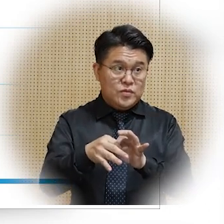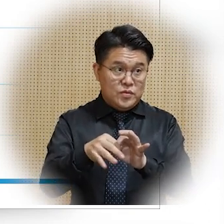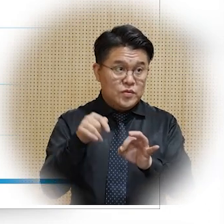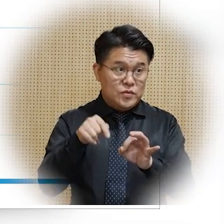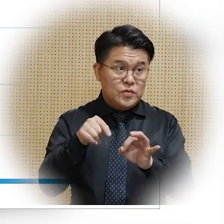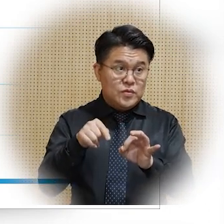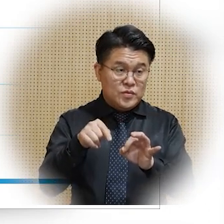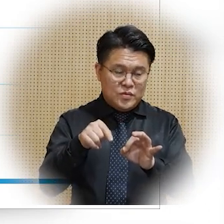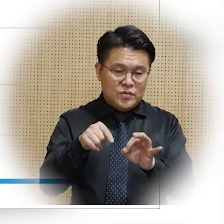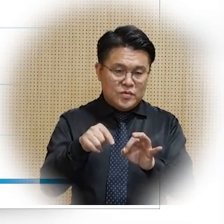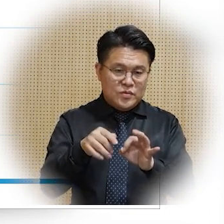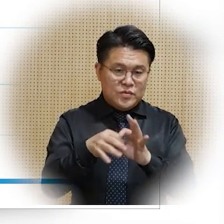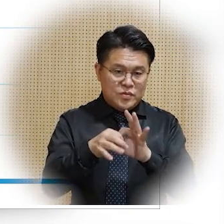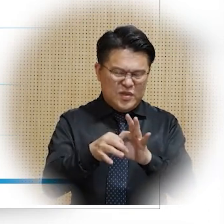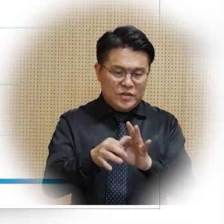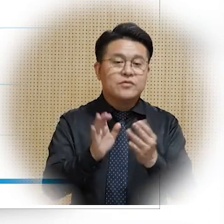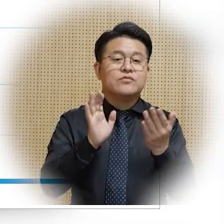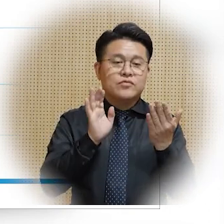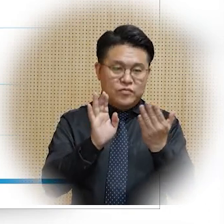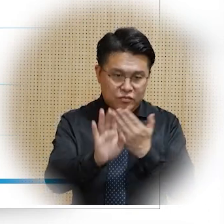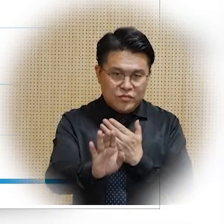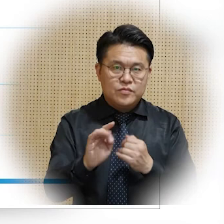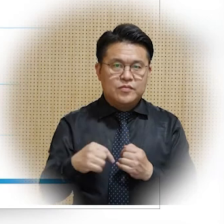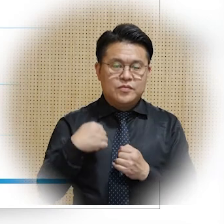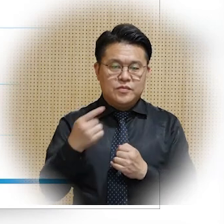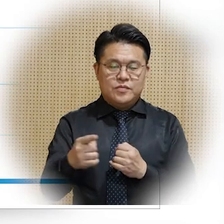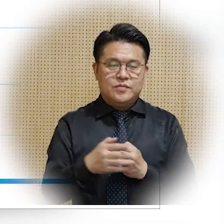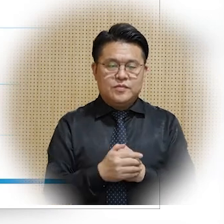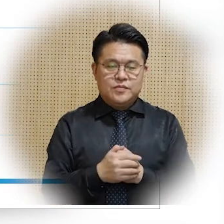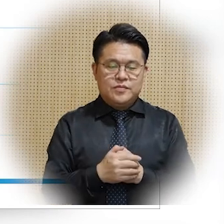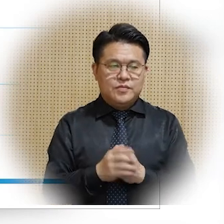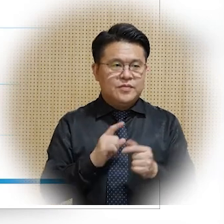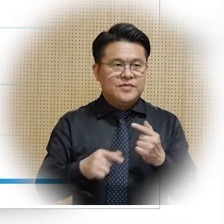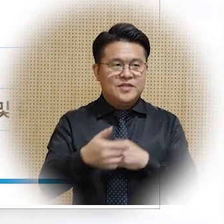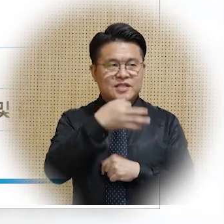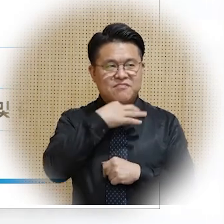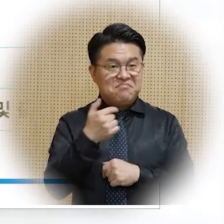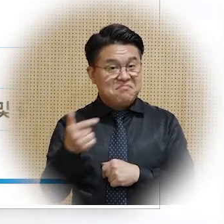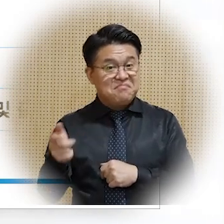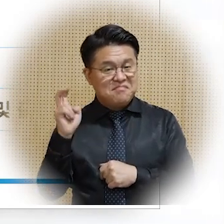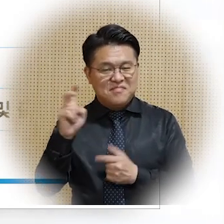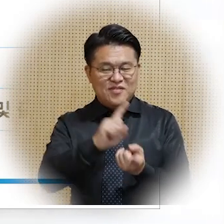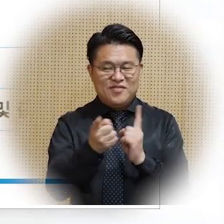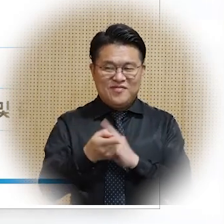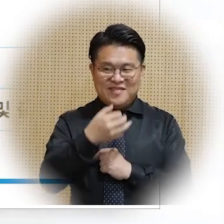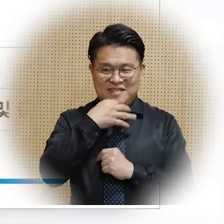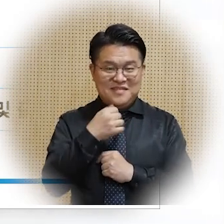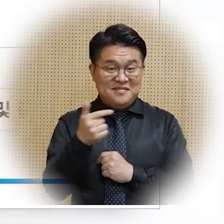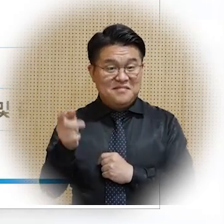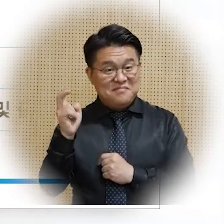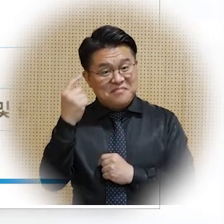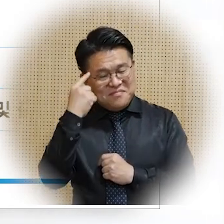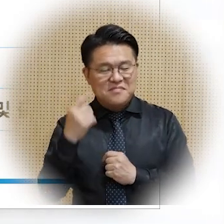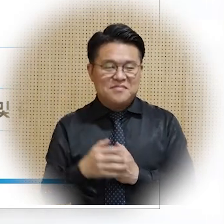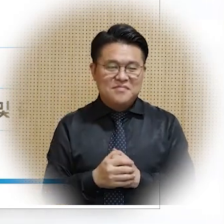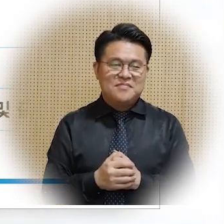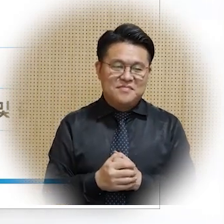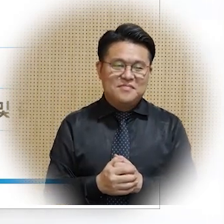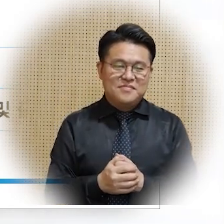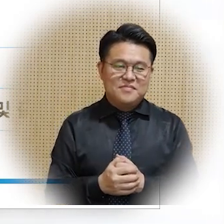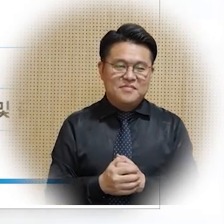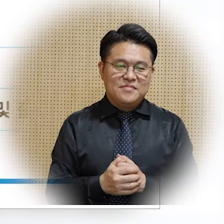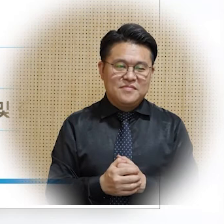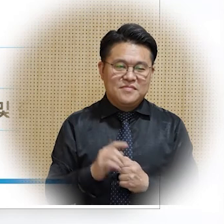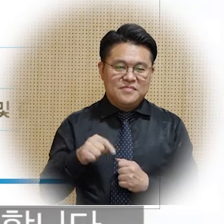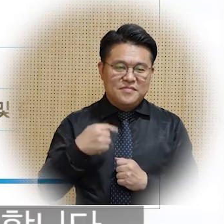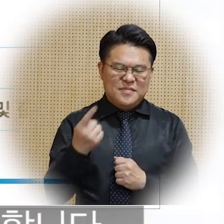그 장애인 일자리 그 배치 기관으로 이제 이렇게 연결이 되면은 좀 더 시너지가 날 수 있는 부분들이 있지 않을까라는